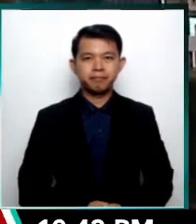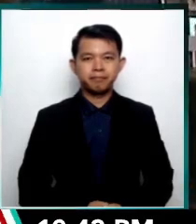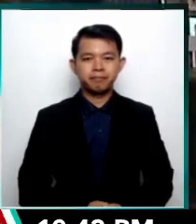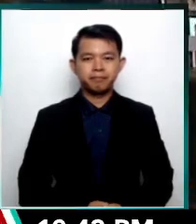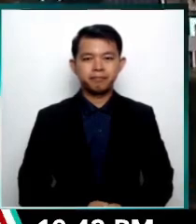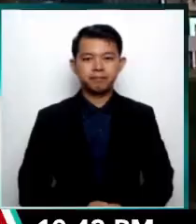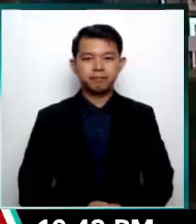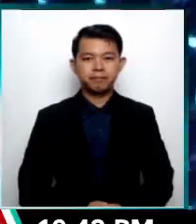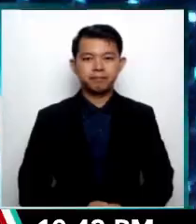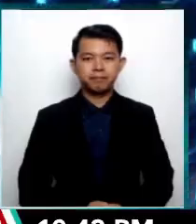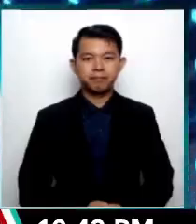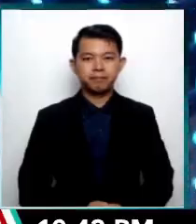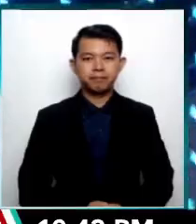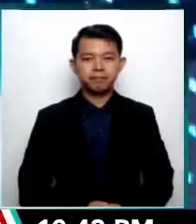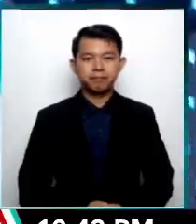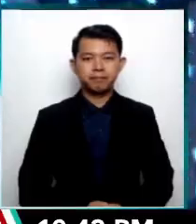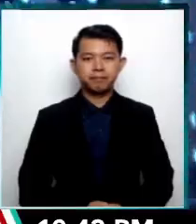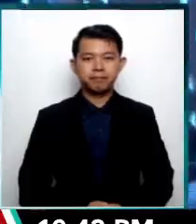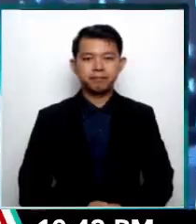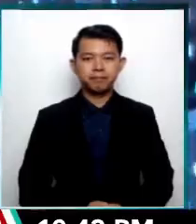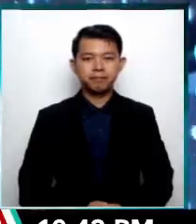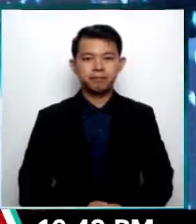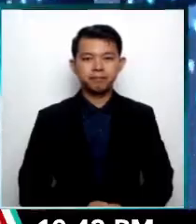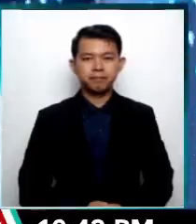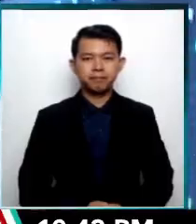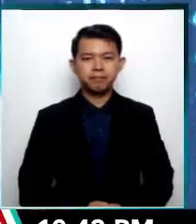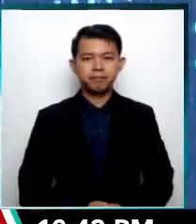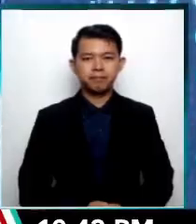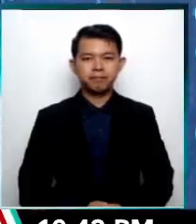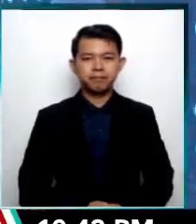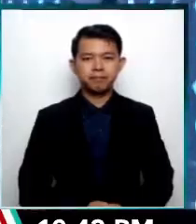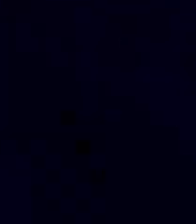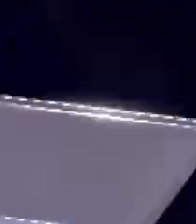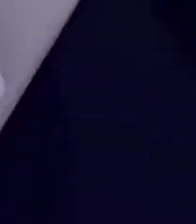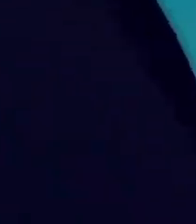na swing, hagdanan at tunnel of lights.